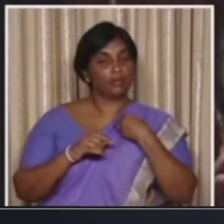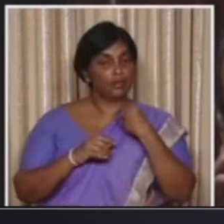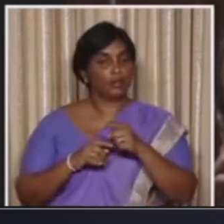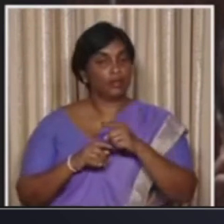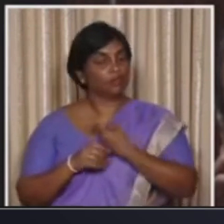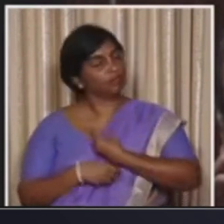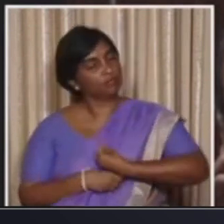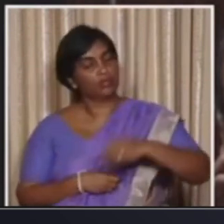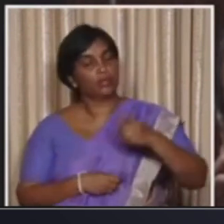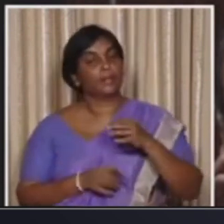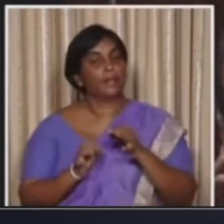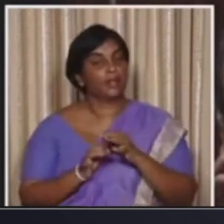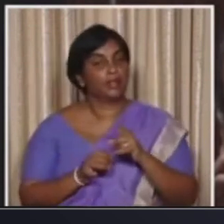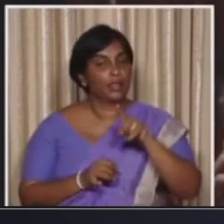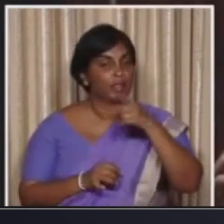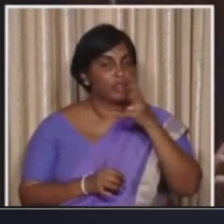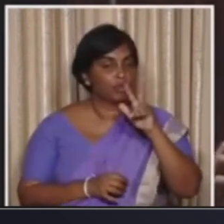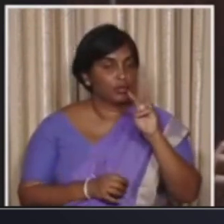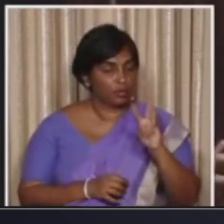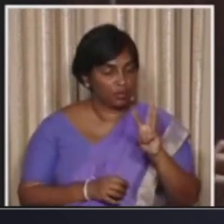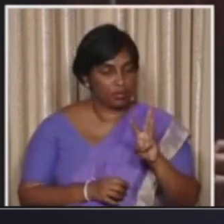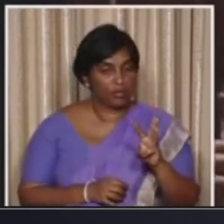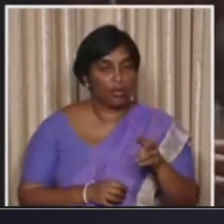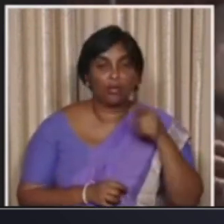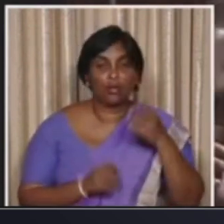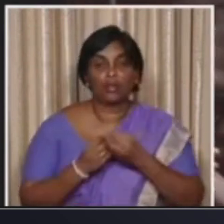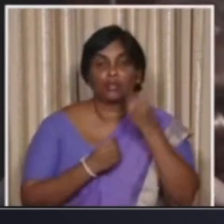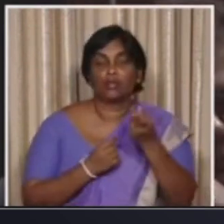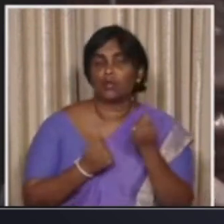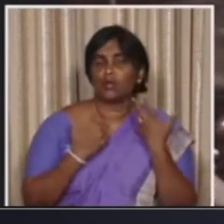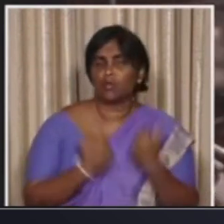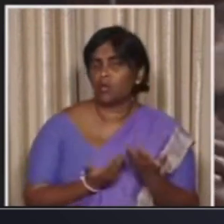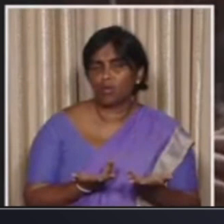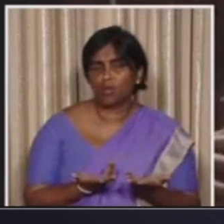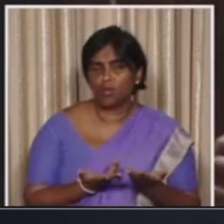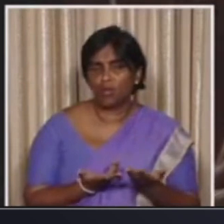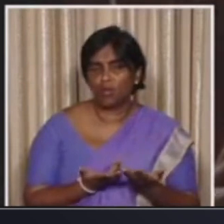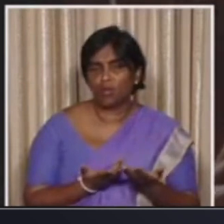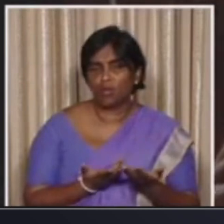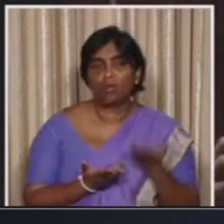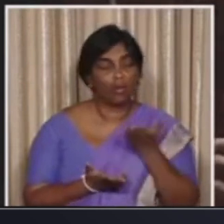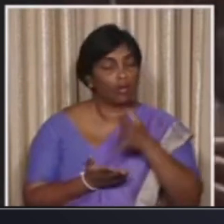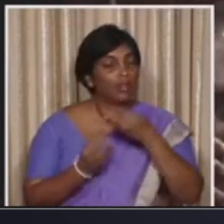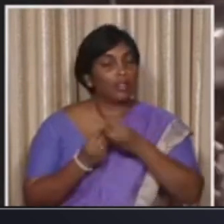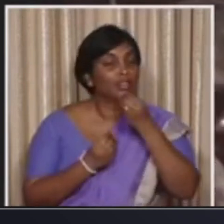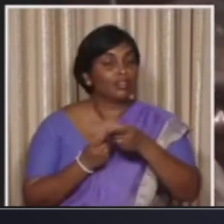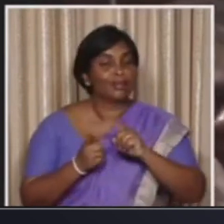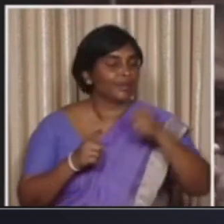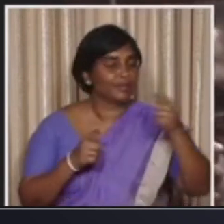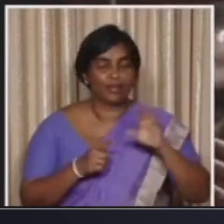අත් අධිකරලා රුපියල් බිලියන 183ක්. මේ දෙන්නේ කොහෙන්ද කරු සභාපතිතුමනි? මේවා දෙන්නේ වෙන කොහෙන්වත්